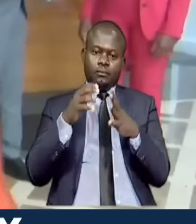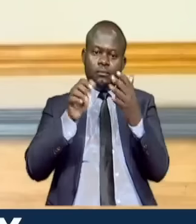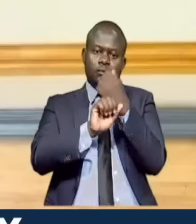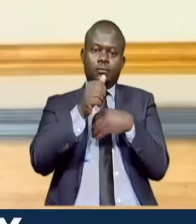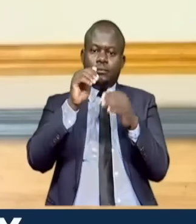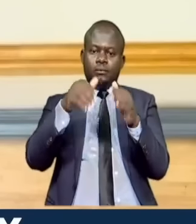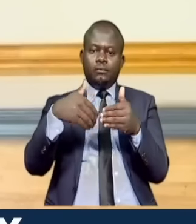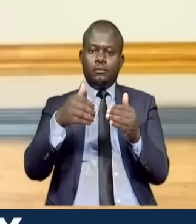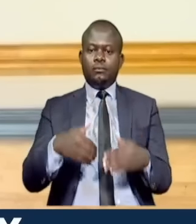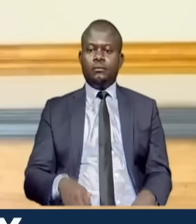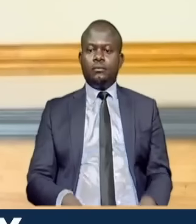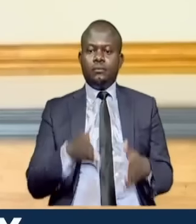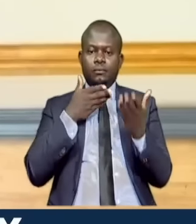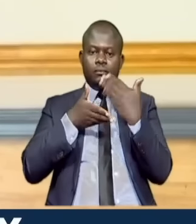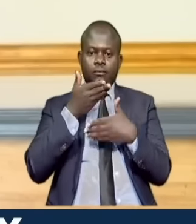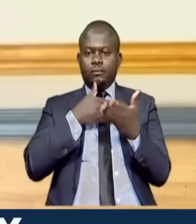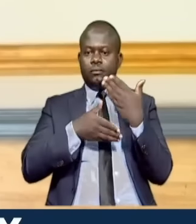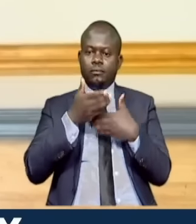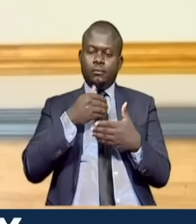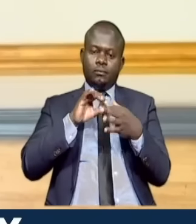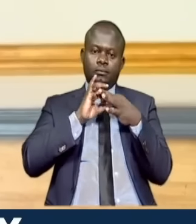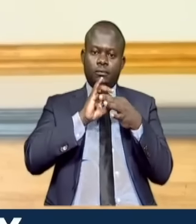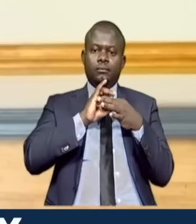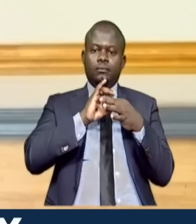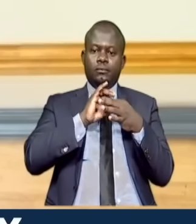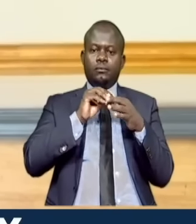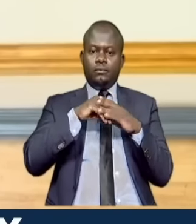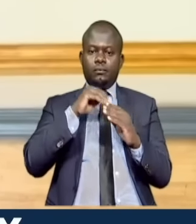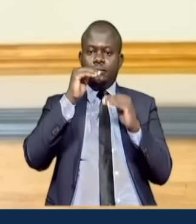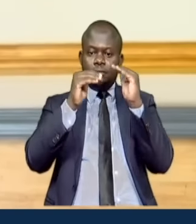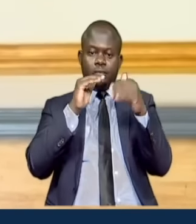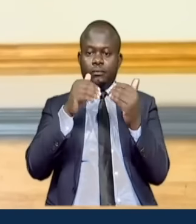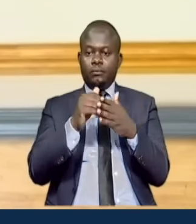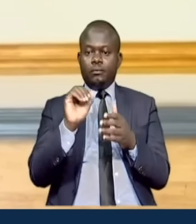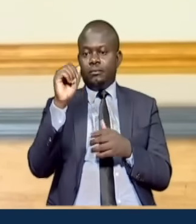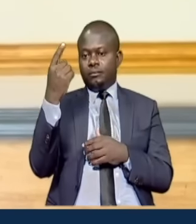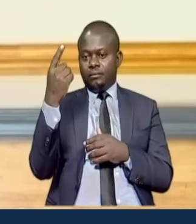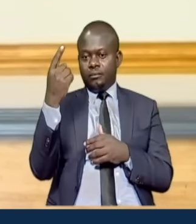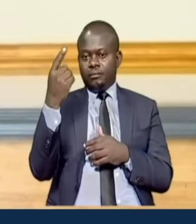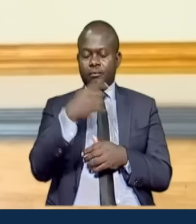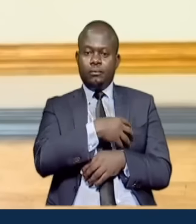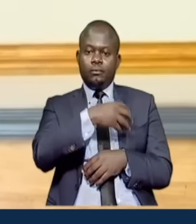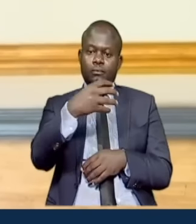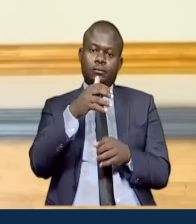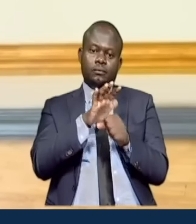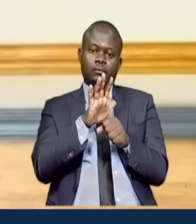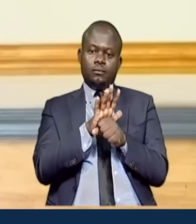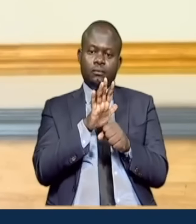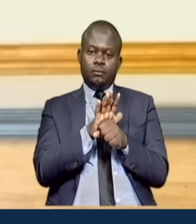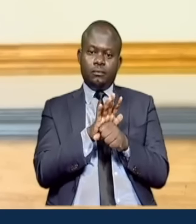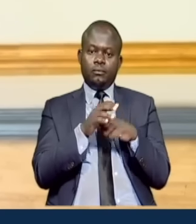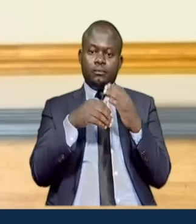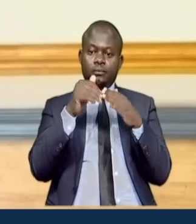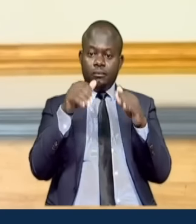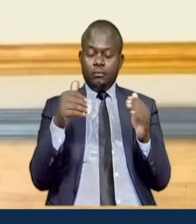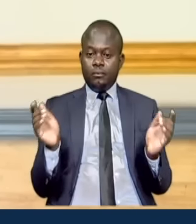by'ubuhinzi. Baganiriye rero ku tumubano mu rwego mbe na mbere rw'ubukungu, cyane cyane ubuhinzi